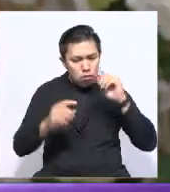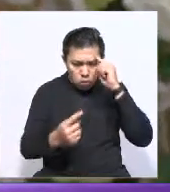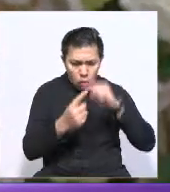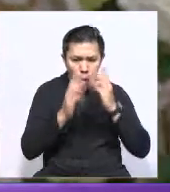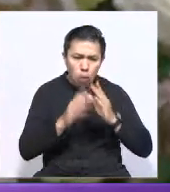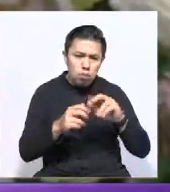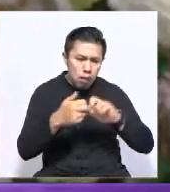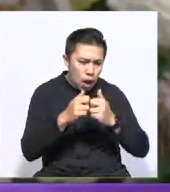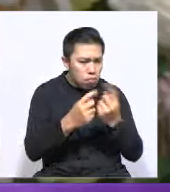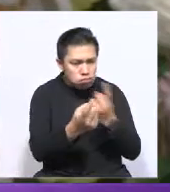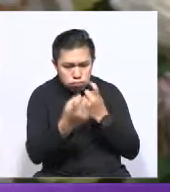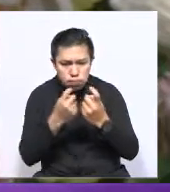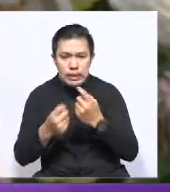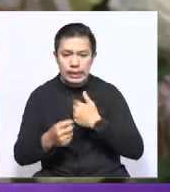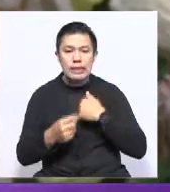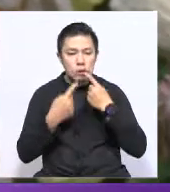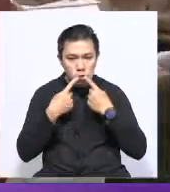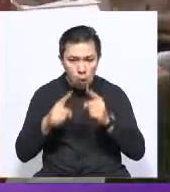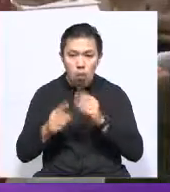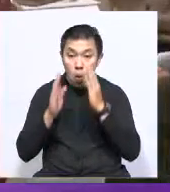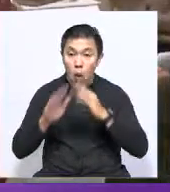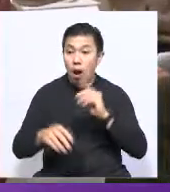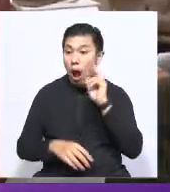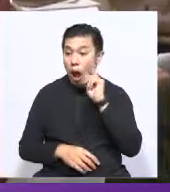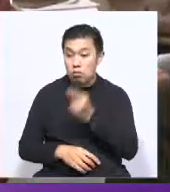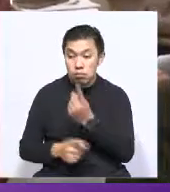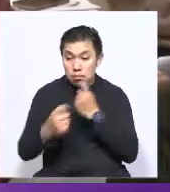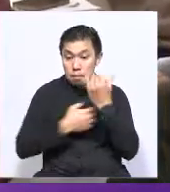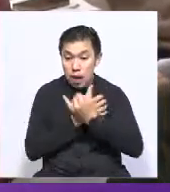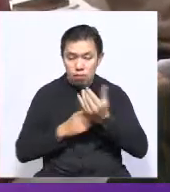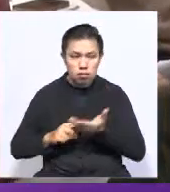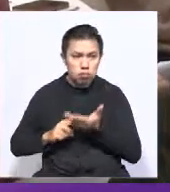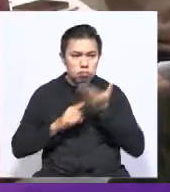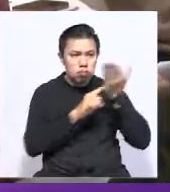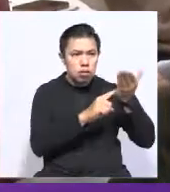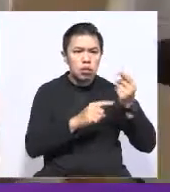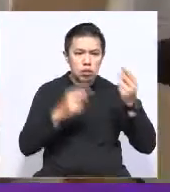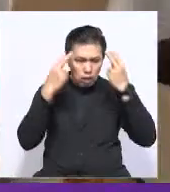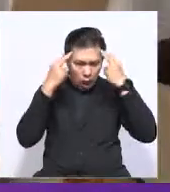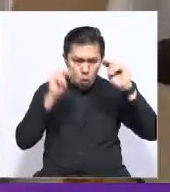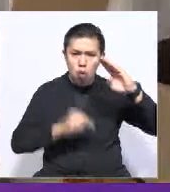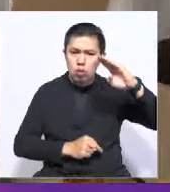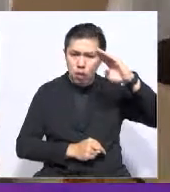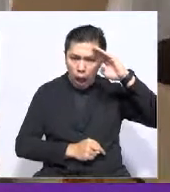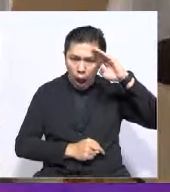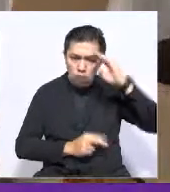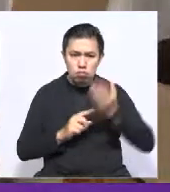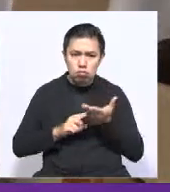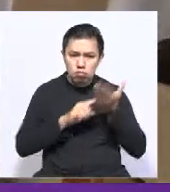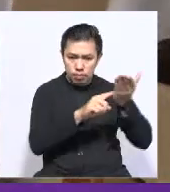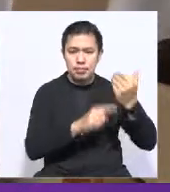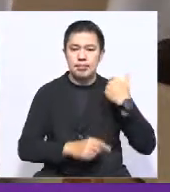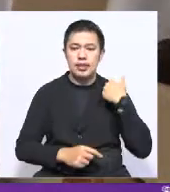ของทุกคนโดยจะนำข้อซักถามจากสื่อมวลชนต่างประเทศนำเรียนพลเอกประยุทธ์จันทร์โอชานายกรัฐมนตรีต่อไ